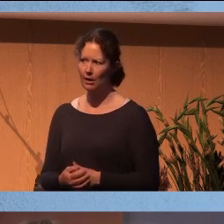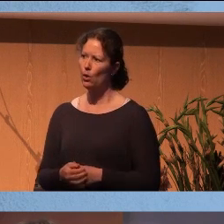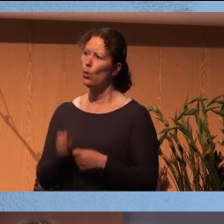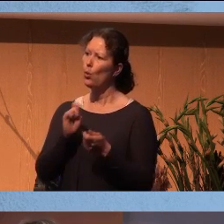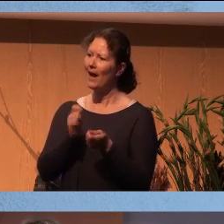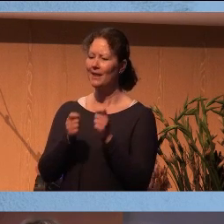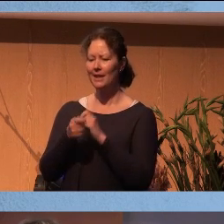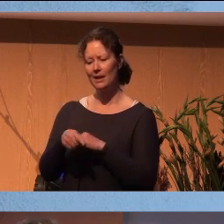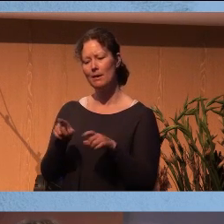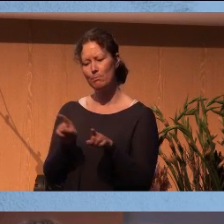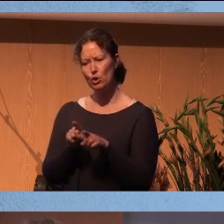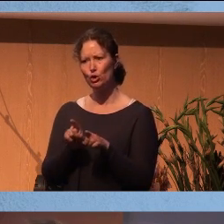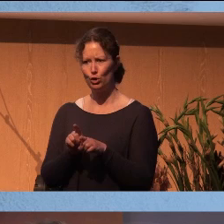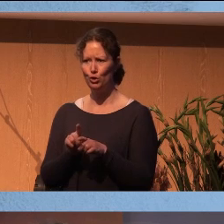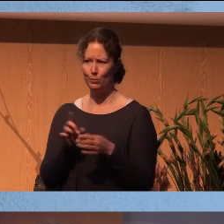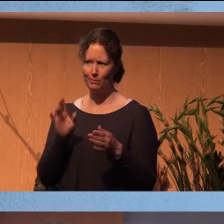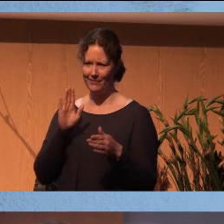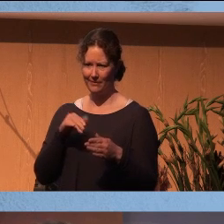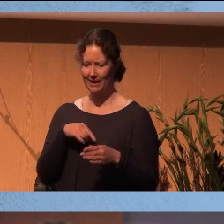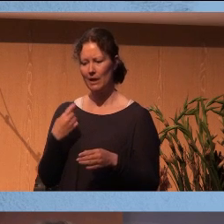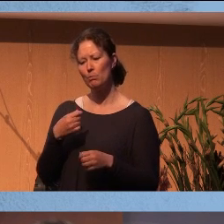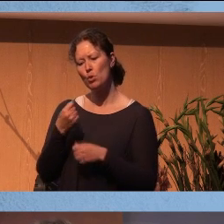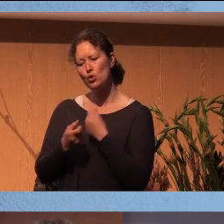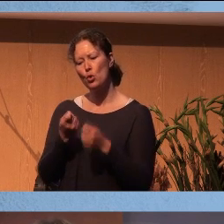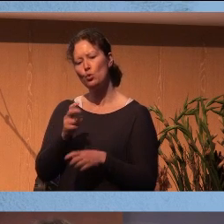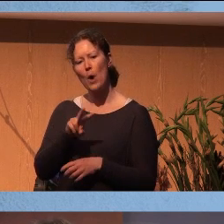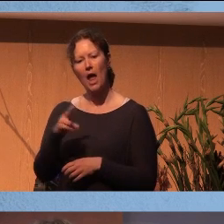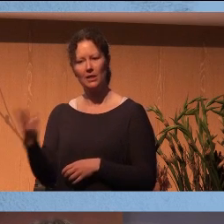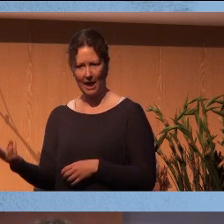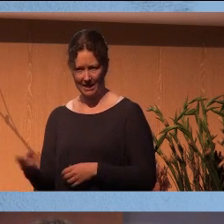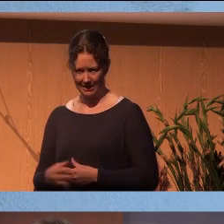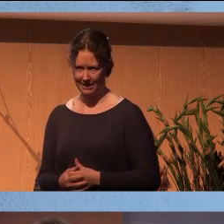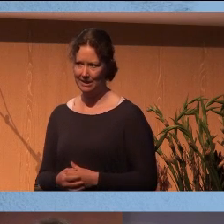endringer betyr som kjent å gjøre noe annerledes.